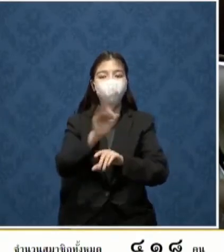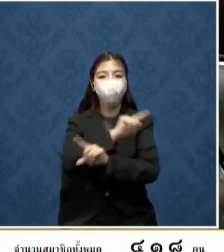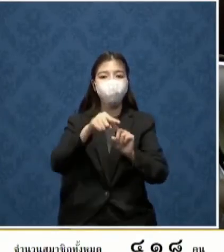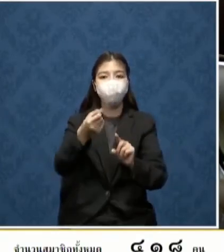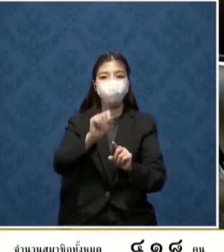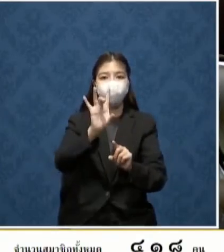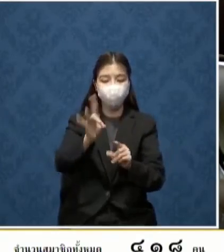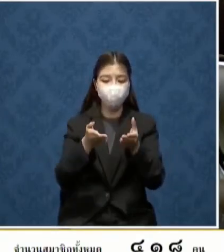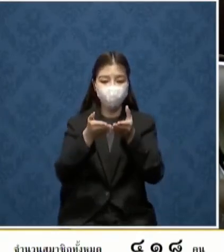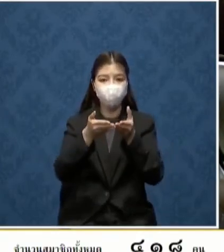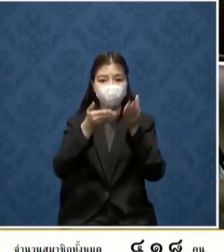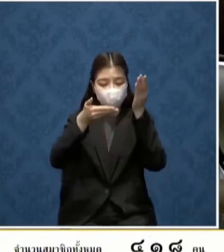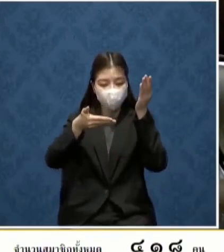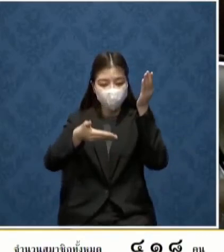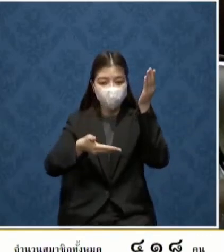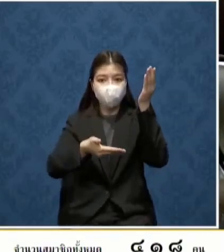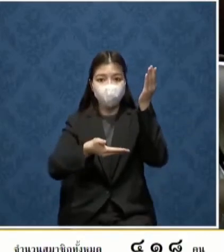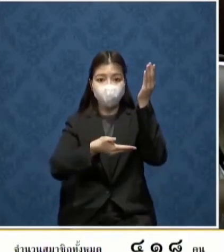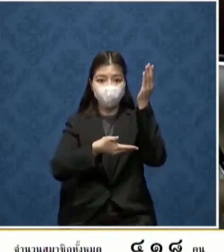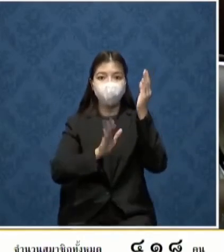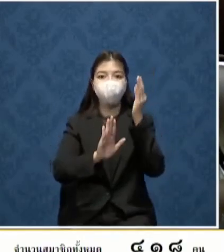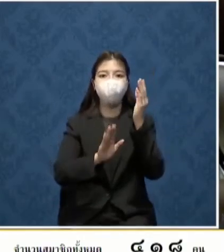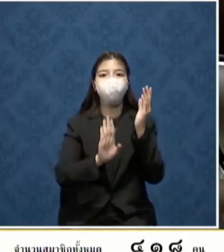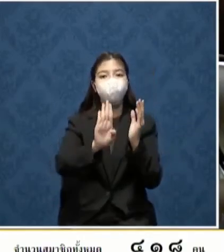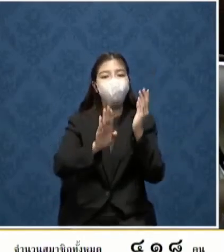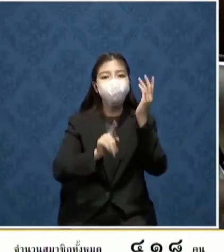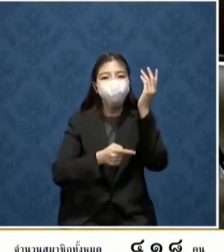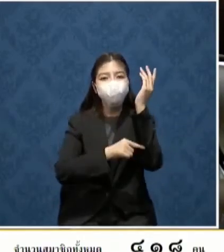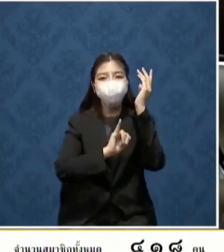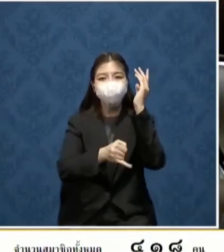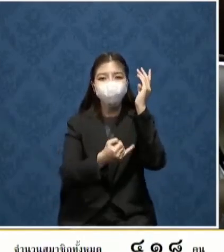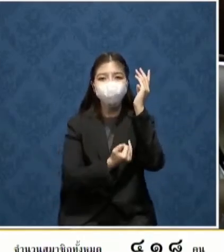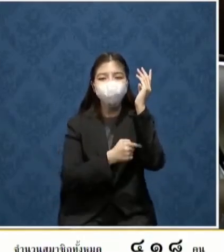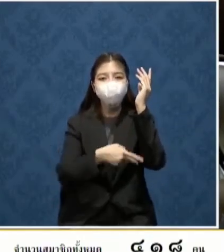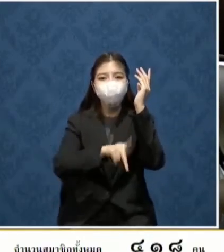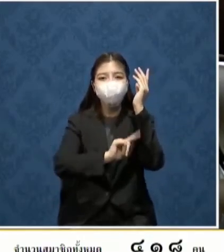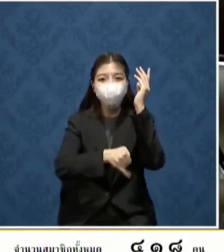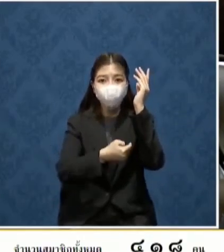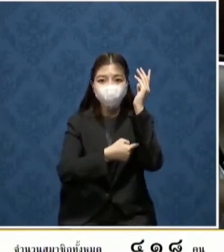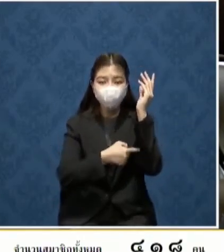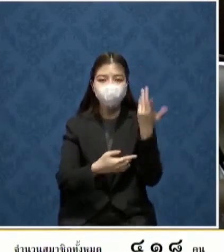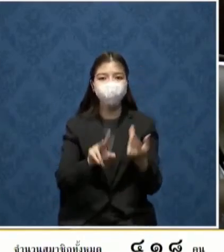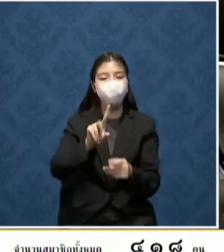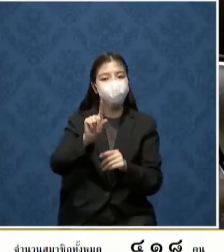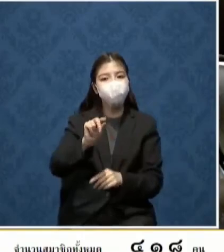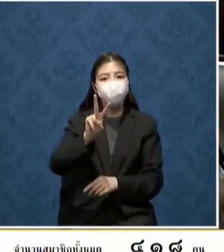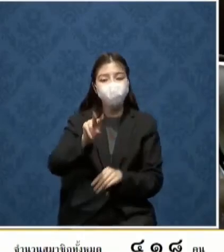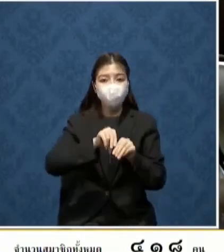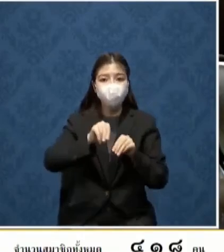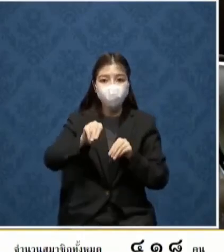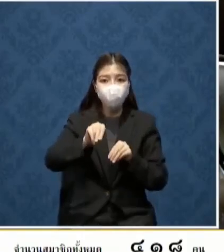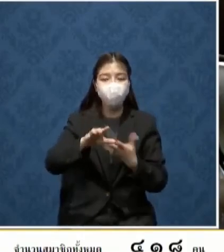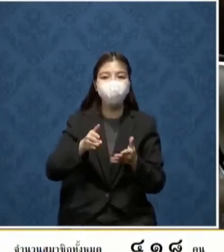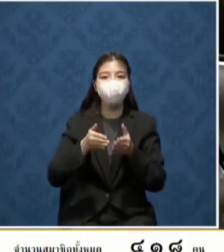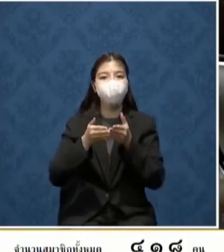เทียบท่า ที่ท่าเรอบางสพานที่หางออกไปเพีงแค่ 22 มัยทะเลเหลอหวงสโไยกลับ